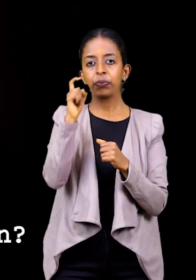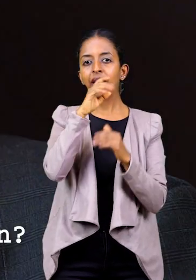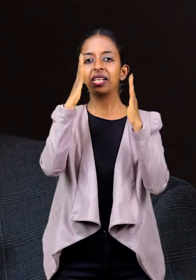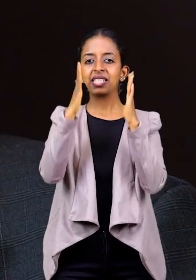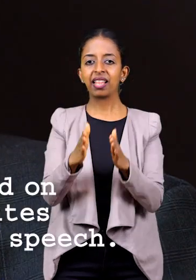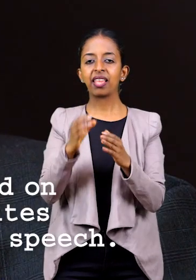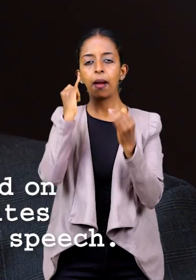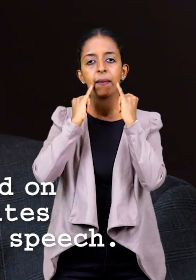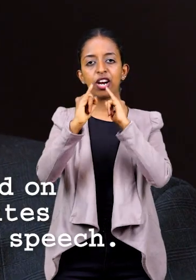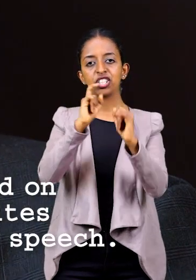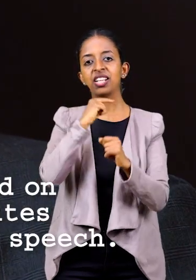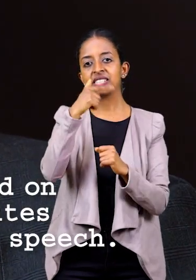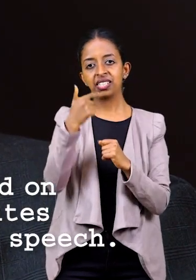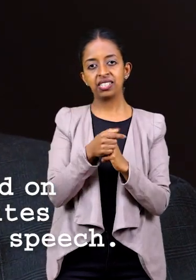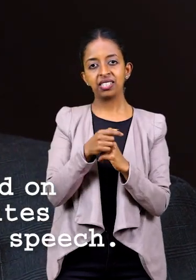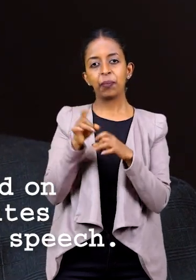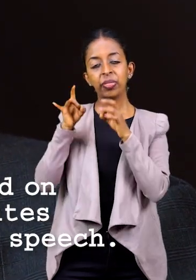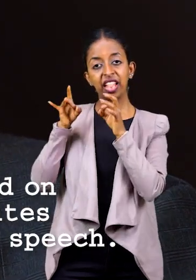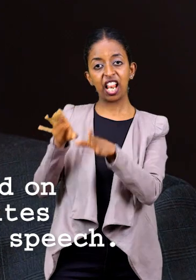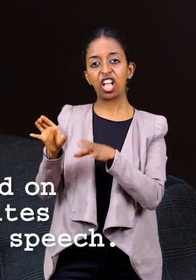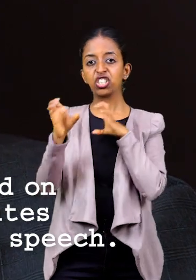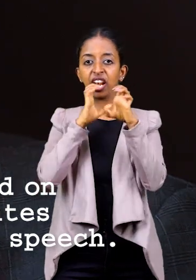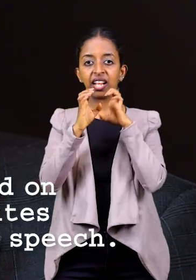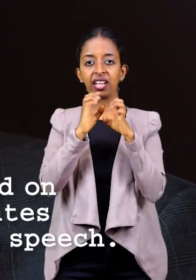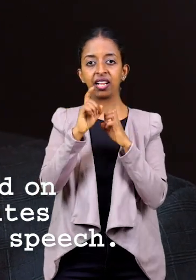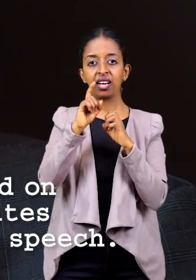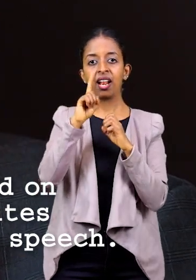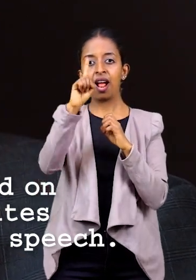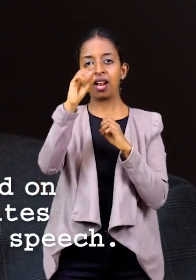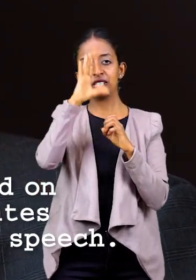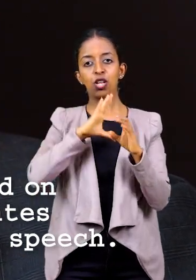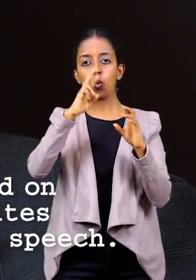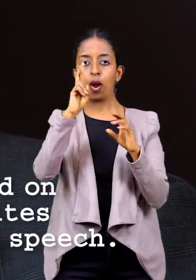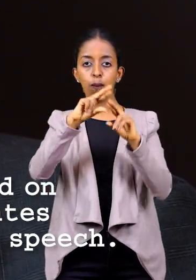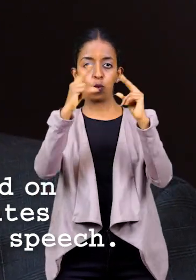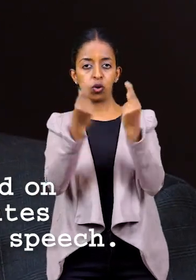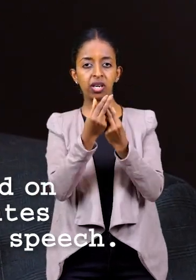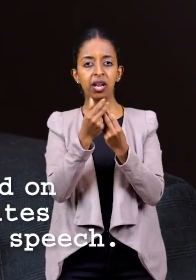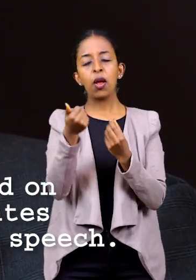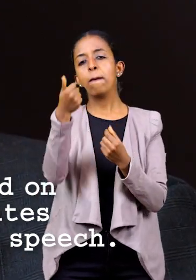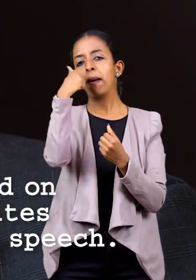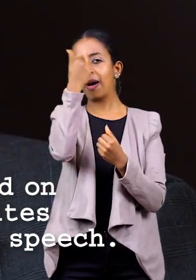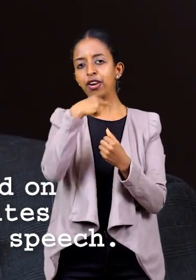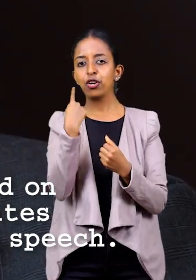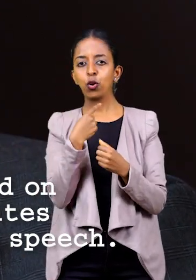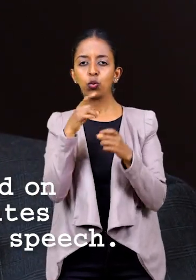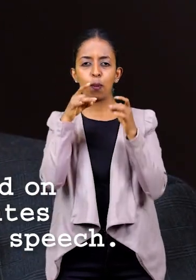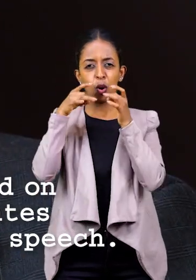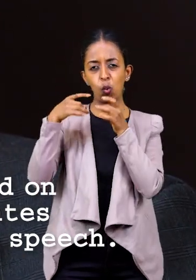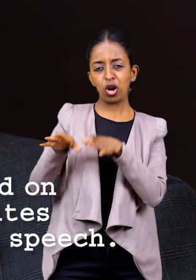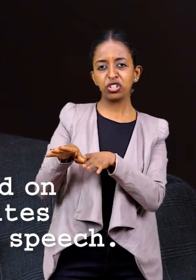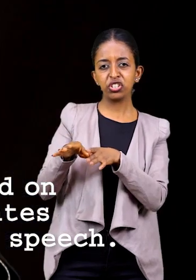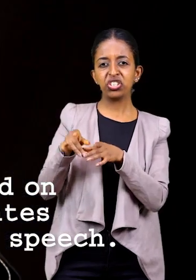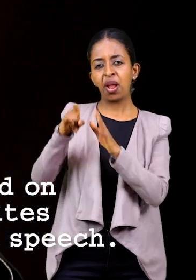maali? Dubbii jibbiinsaa namni tokko yookaan gareen tokko eenyummaa isaatiin kan xureessu, kan xinneessu, kan